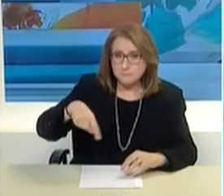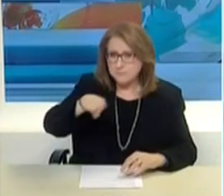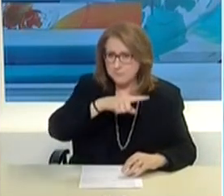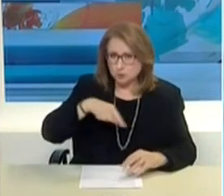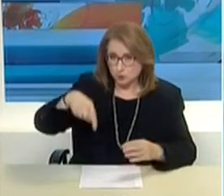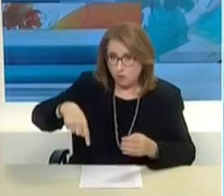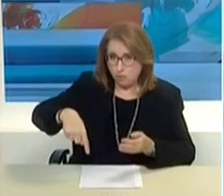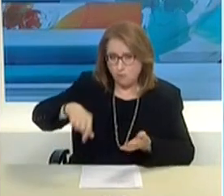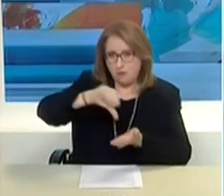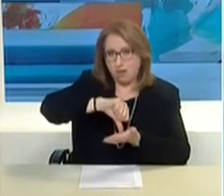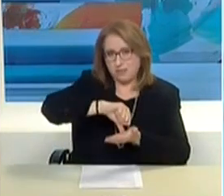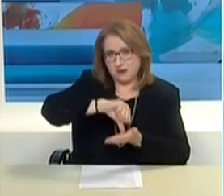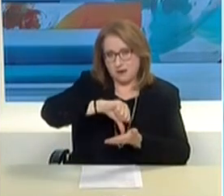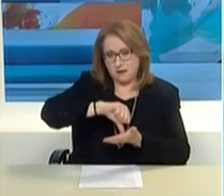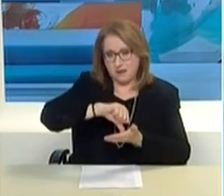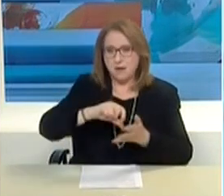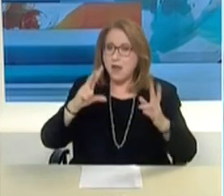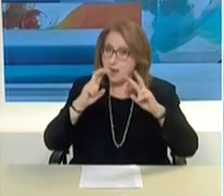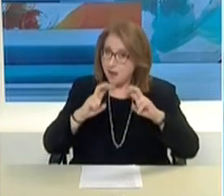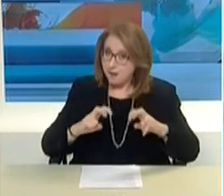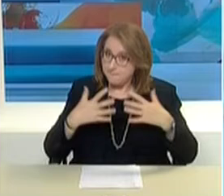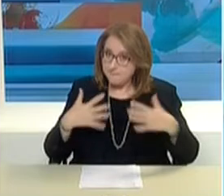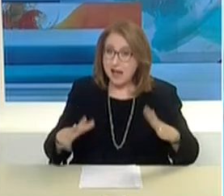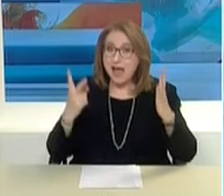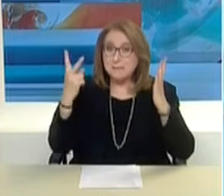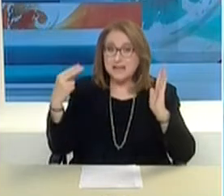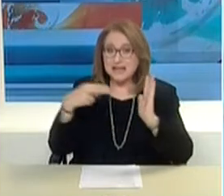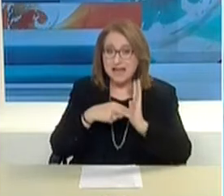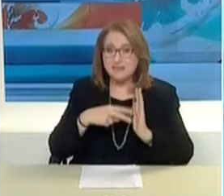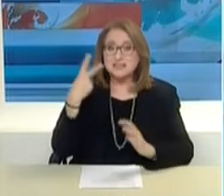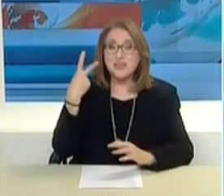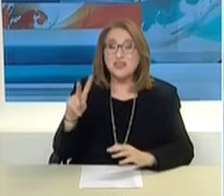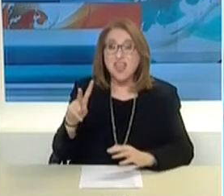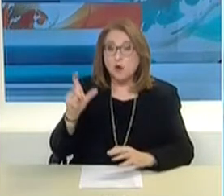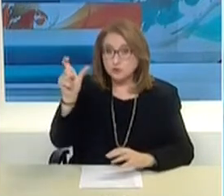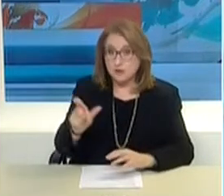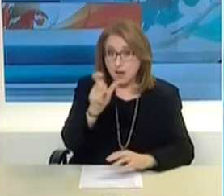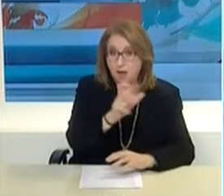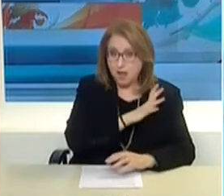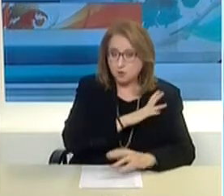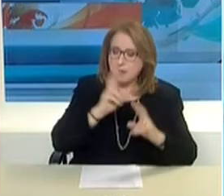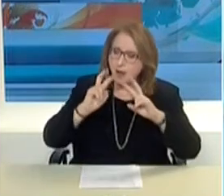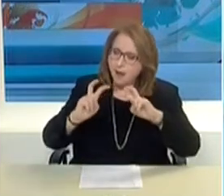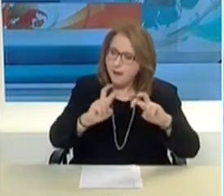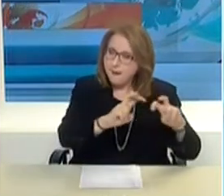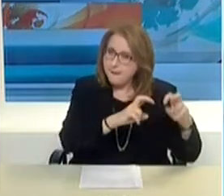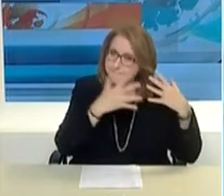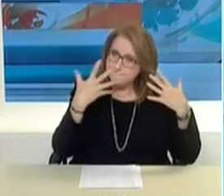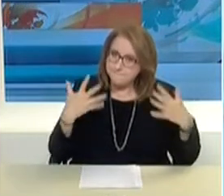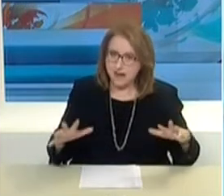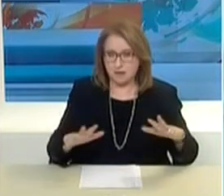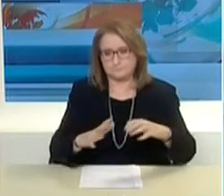να είναι στην Αθήνα, ενώ έχουν ελεγχθεί περισσότερα από 7.200 δείγματα για την παρουσία του νέου ιού.